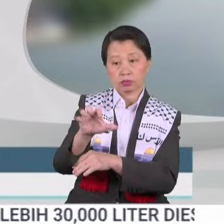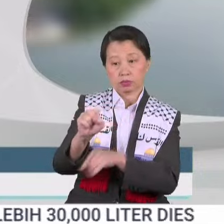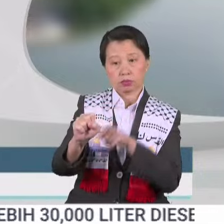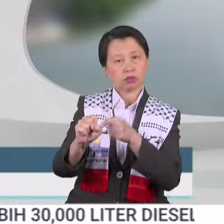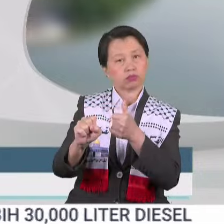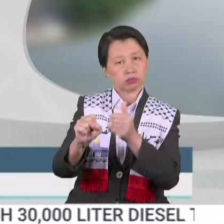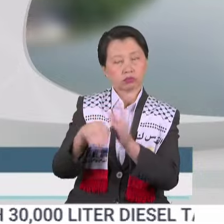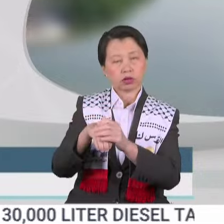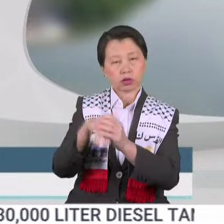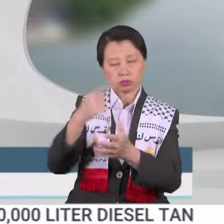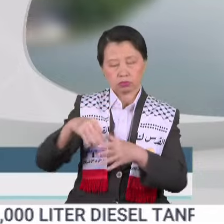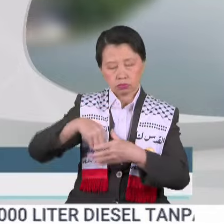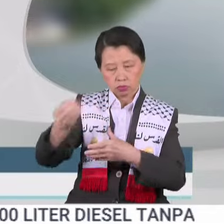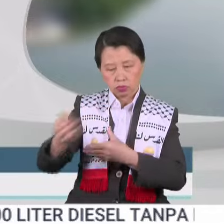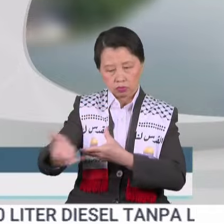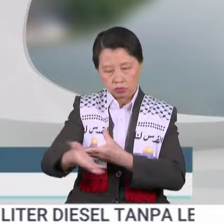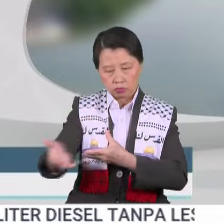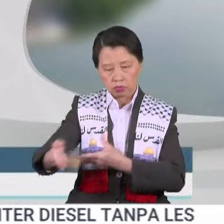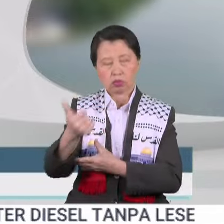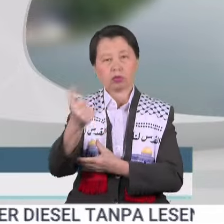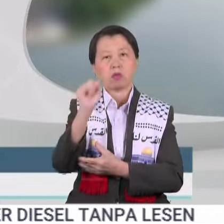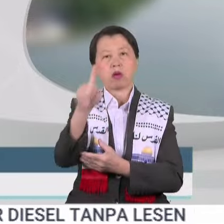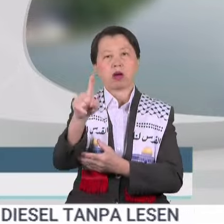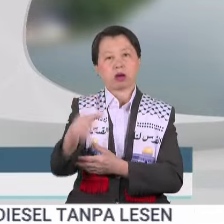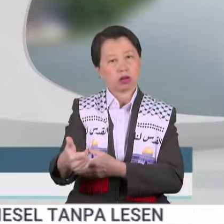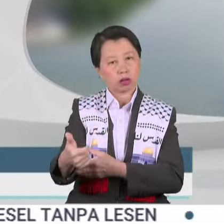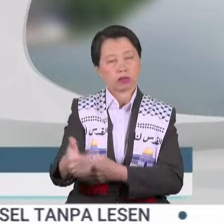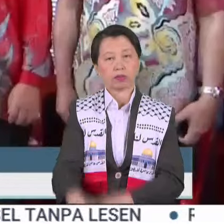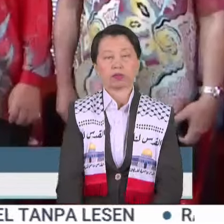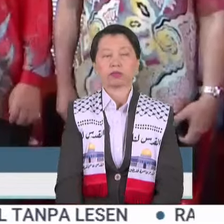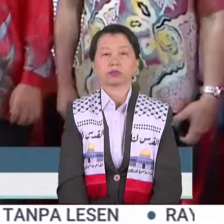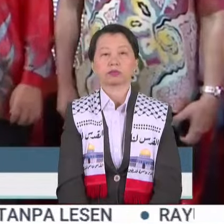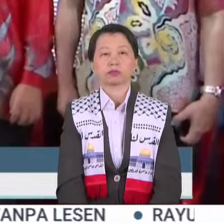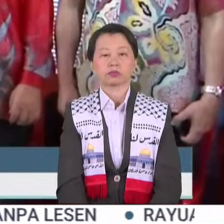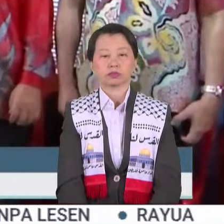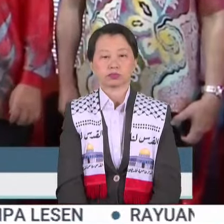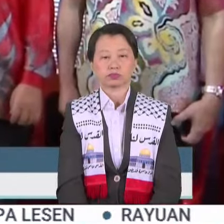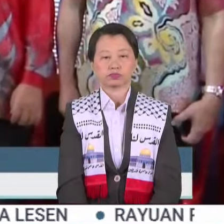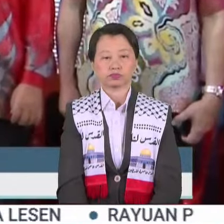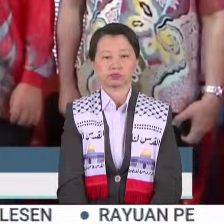besar terutama dalam menghasilkan produk bernilai tinggi.